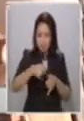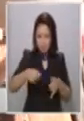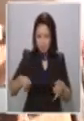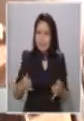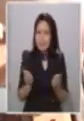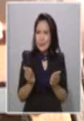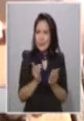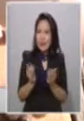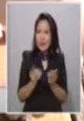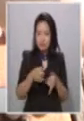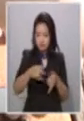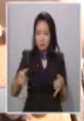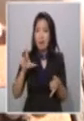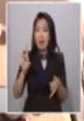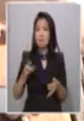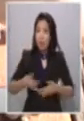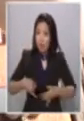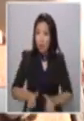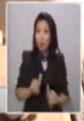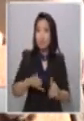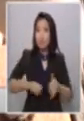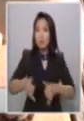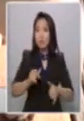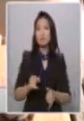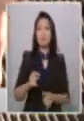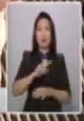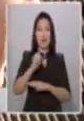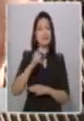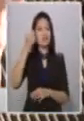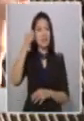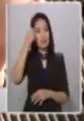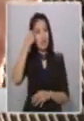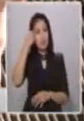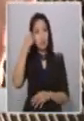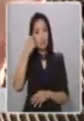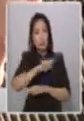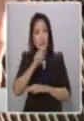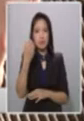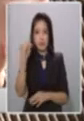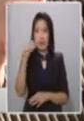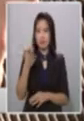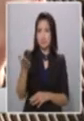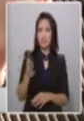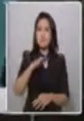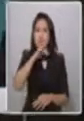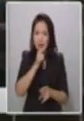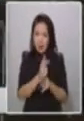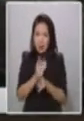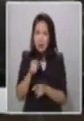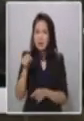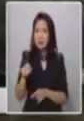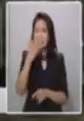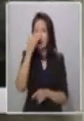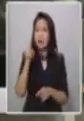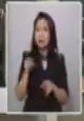อยนี ่8ตัวนี่เพิ่งคลอดเหรอฮะ ค่ะได้10กว่าวันแล้ว 10กว่าวันพี่เลี้ยงหมูขายเลยเหรอครับพี่ ค่ะ แล้วทำไมของพี่ต้องมาอะ